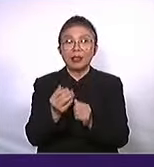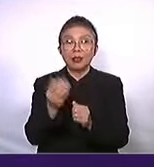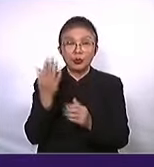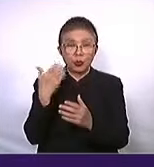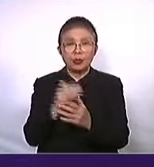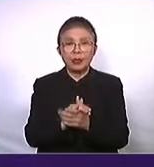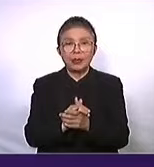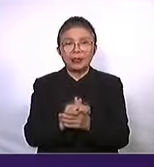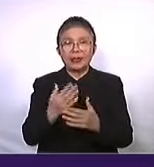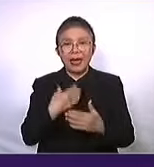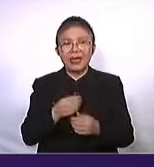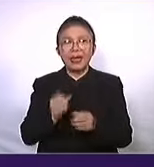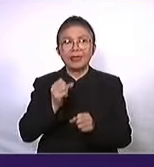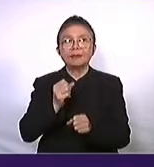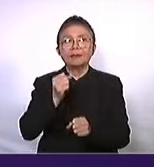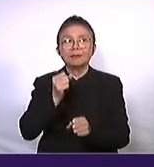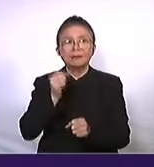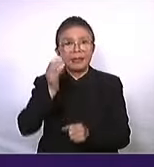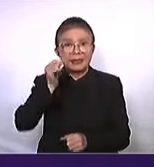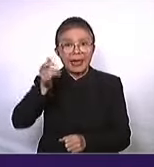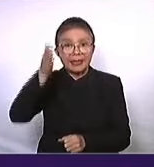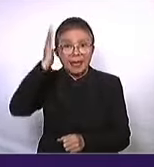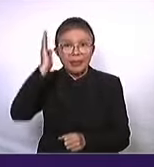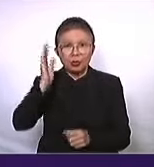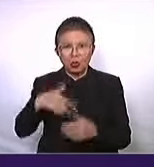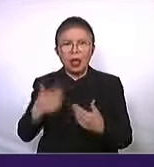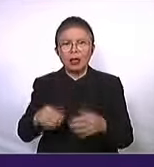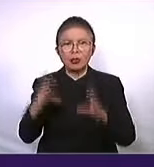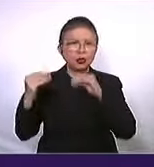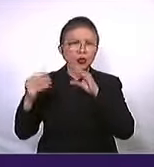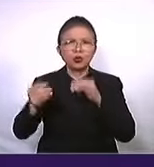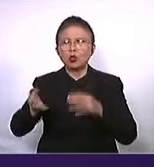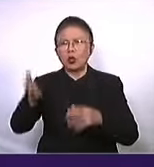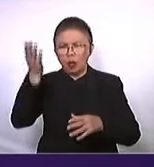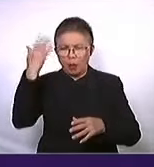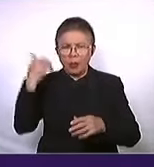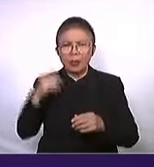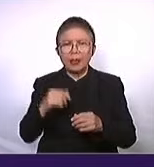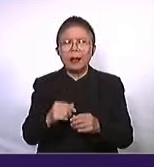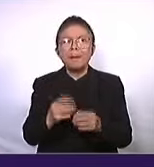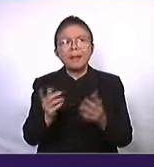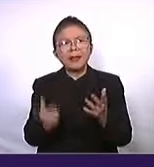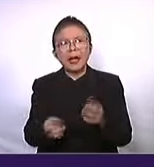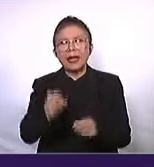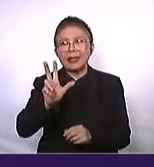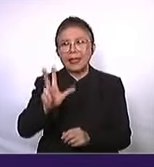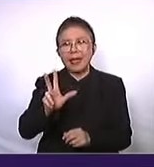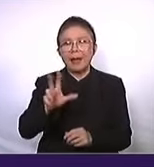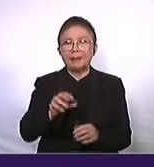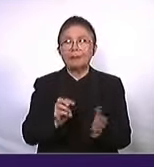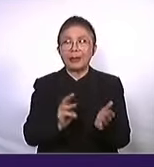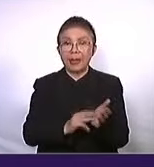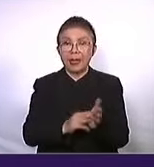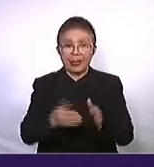saya dan Mas Ganjar kebetulan Ganjar Mahfud ini sudah berdiskusi lama tentang ini. Sekurang-kurangnya ada 3 hal yang